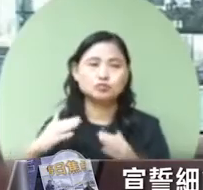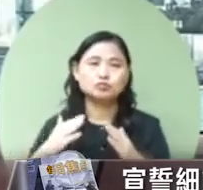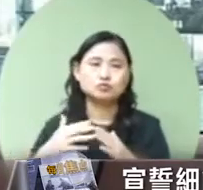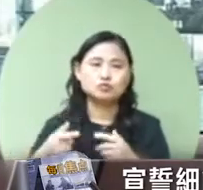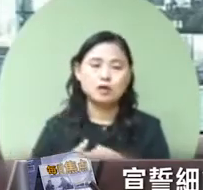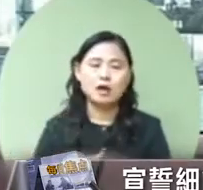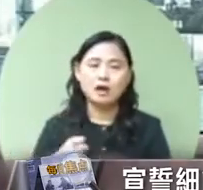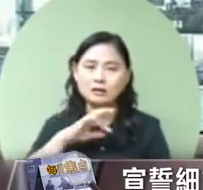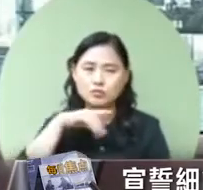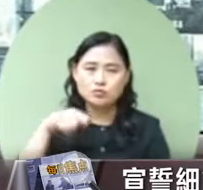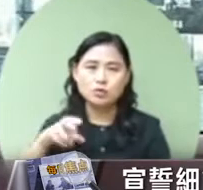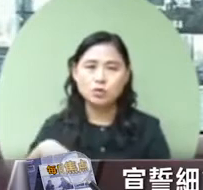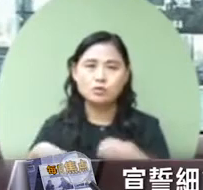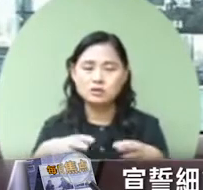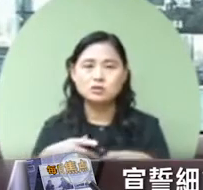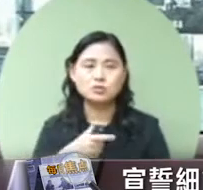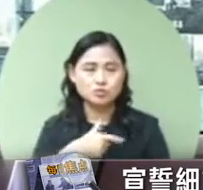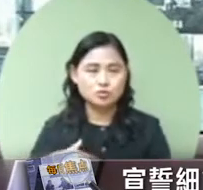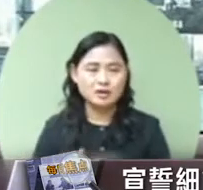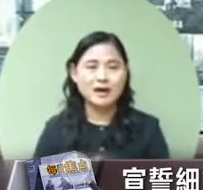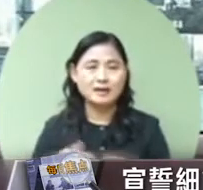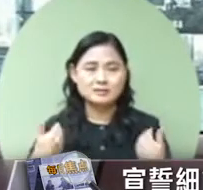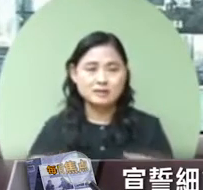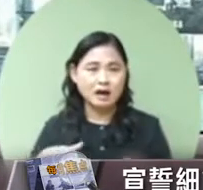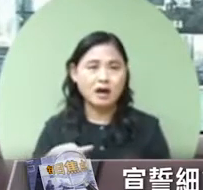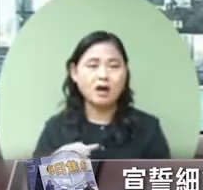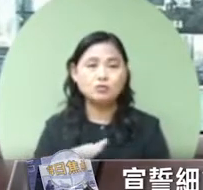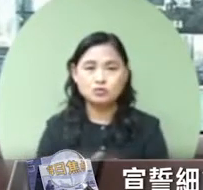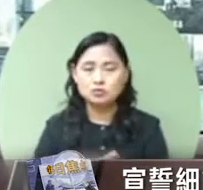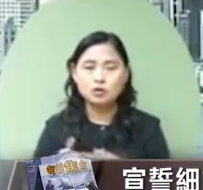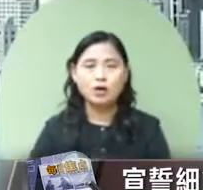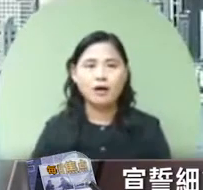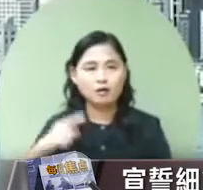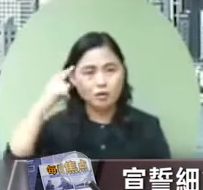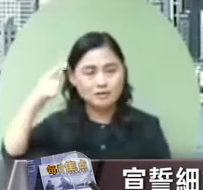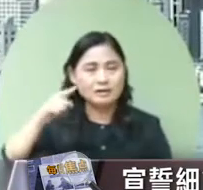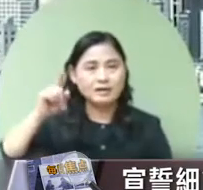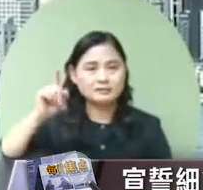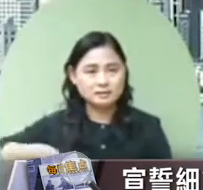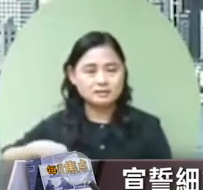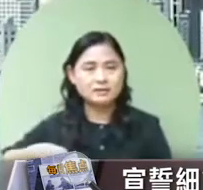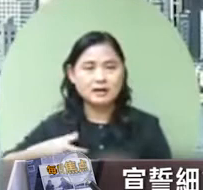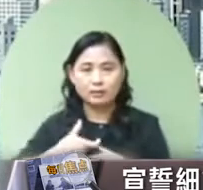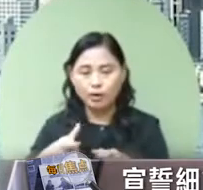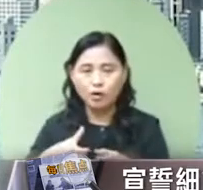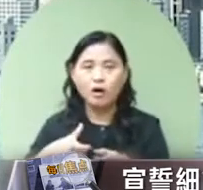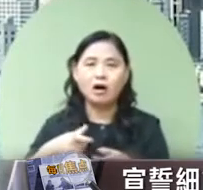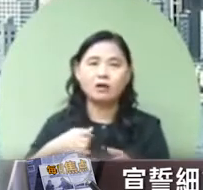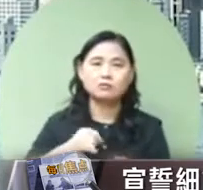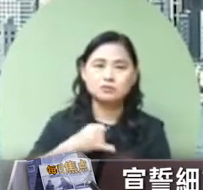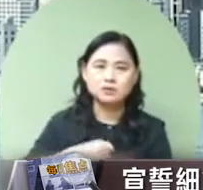呢，當日起我們就會是立即停止發放那些酬金津貼和一些開